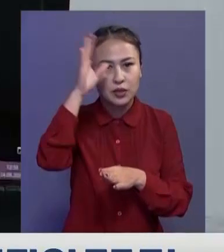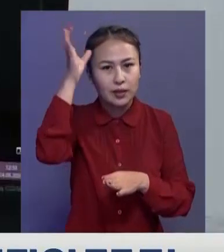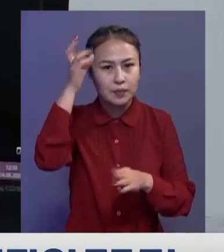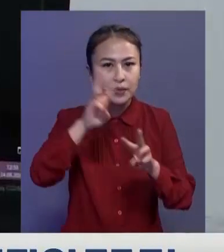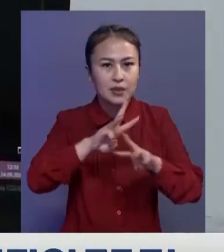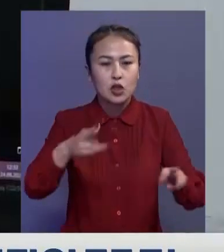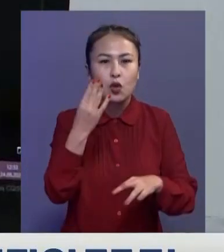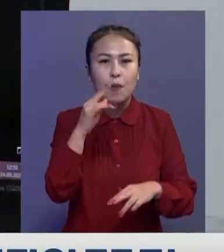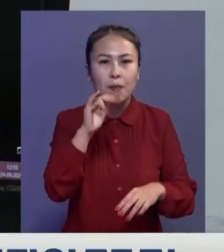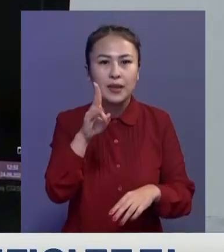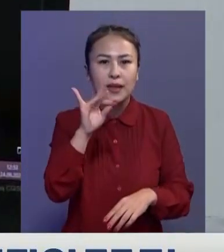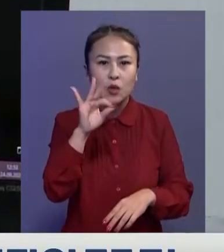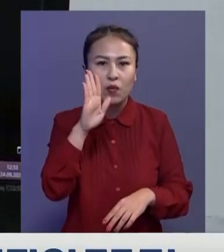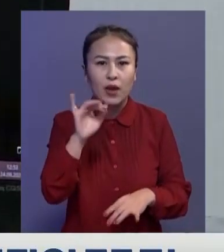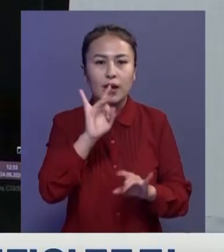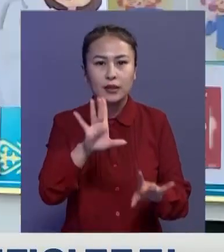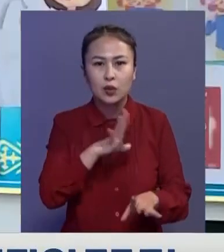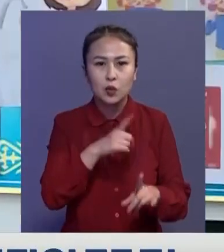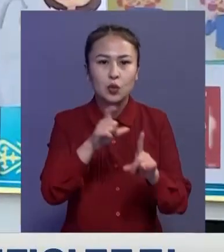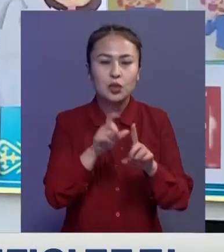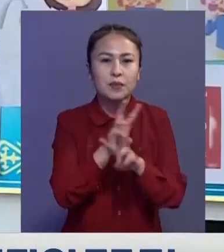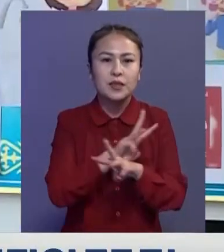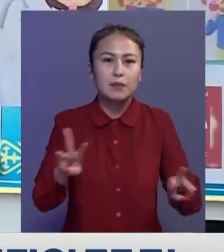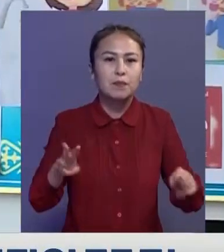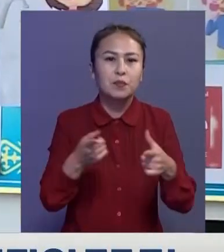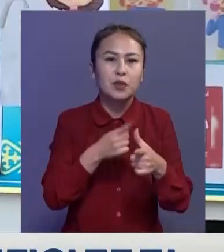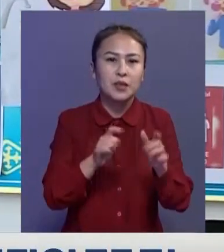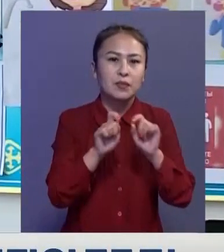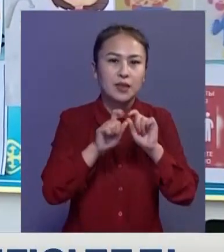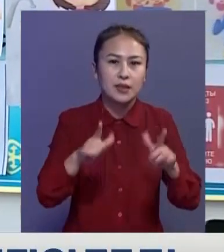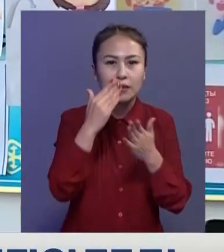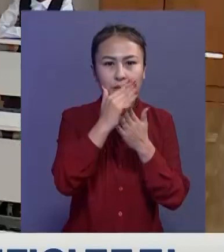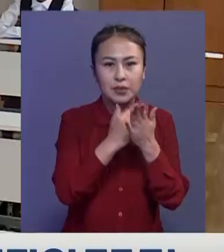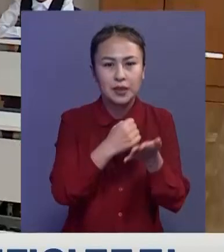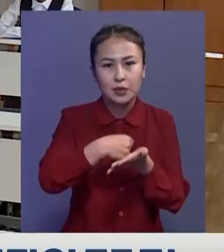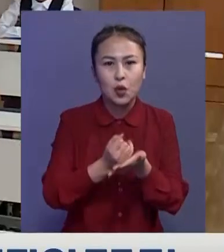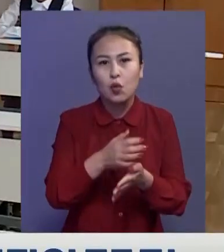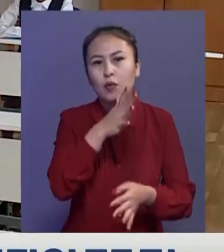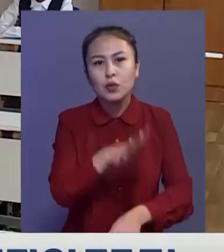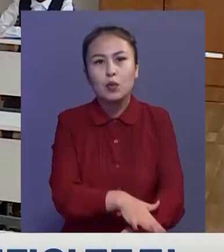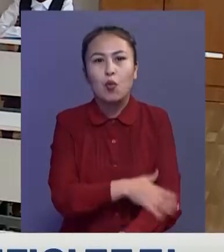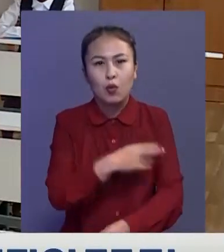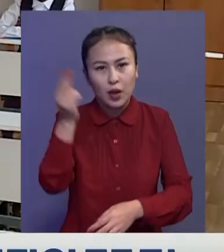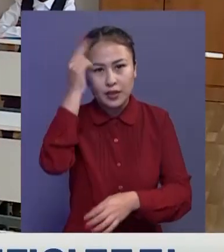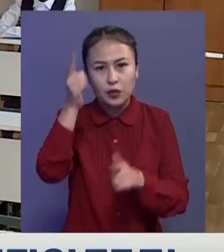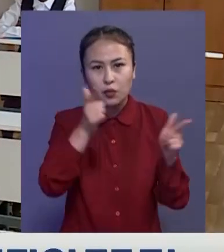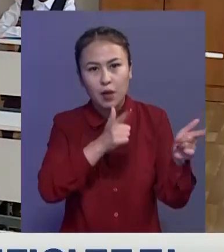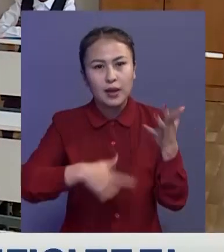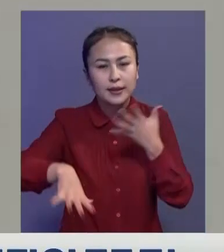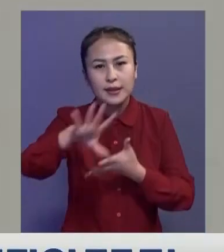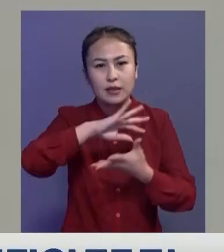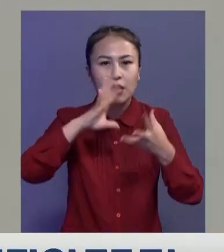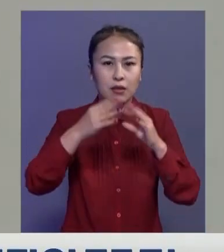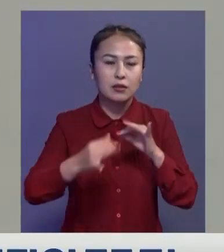ғылым вице-министрі Шолпан Қаринова айтты. Оның сөзінше министрлік пилоттық мектептердің тізімін бекіткен, көп ұзамай оқулық әзірлеудің